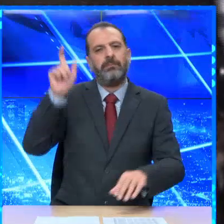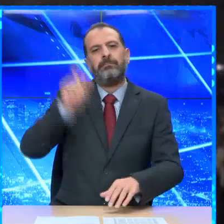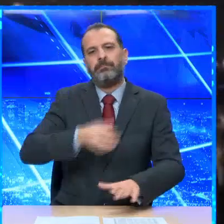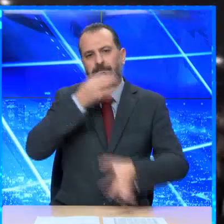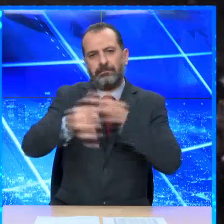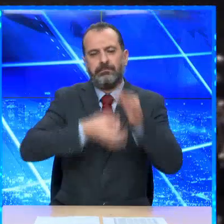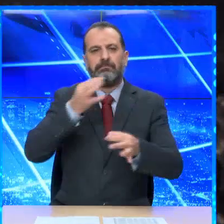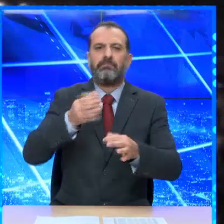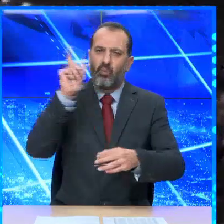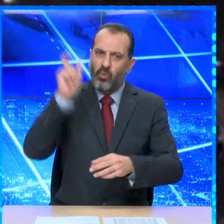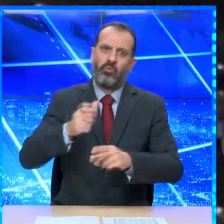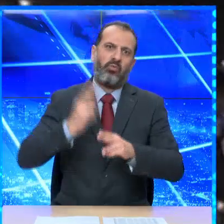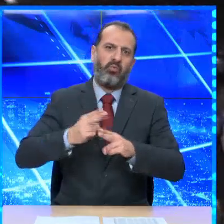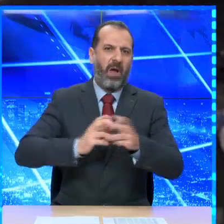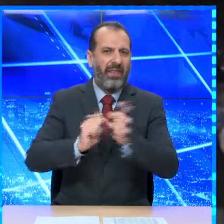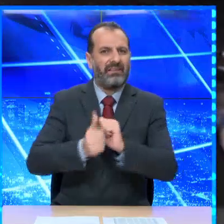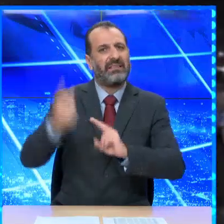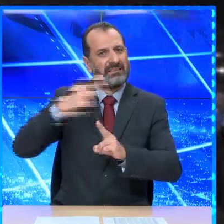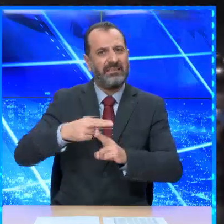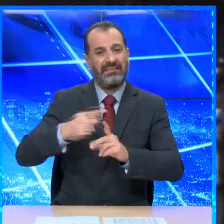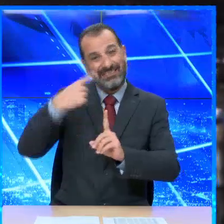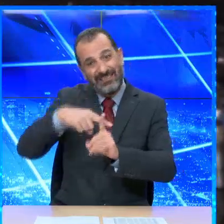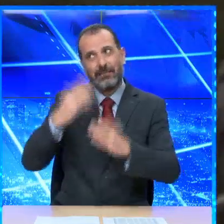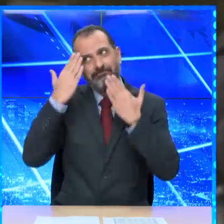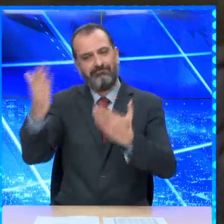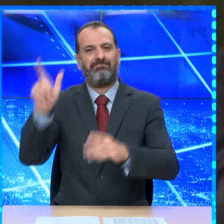απ' όλα ένας πολύ σπουδαίος άνθρωπος. Ευχαριστώ πολύ, Ραϊό.